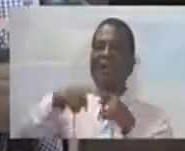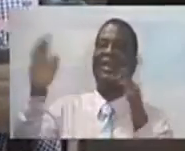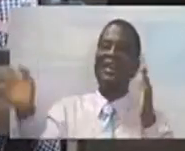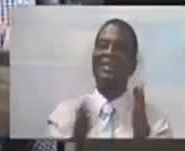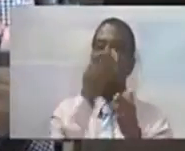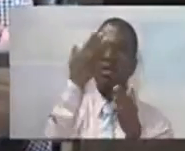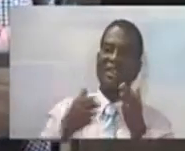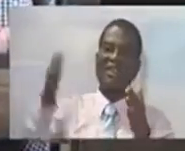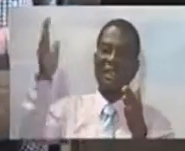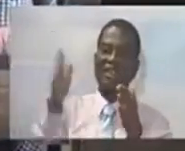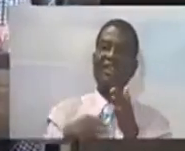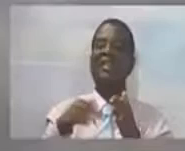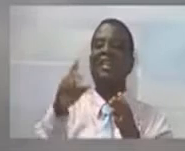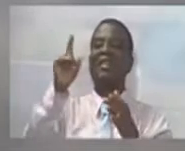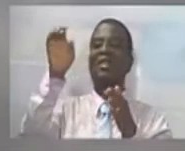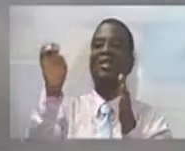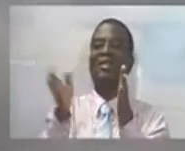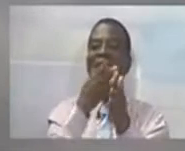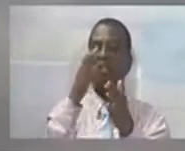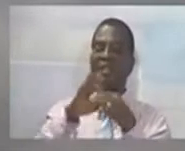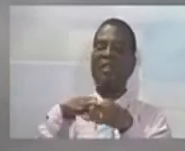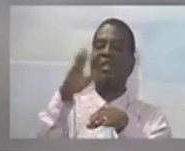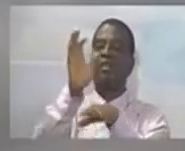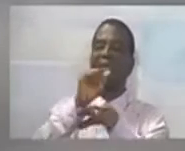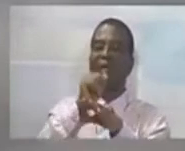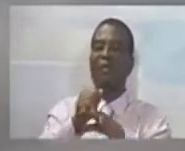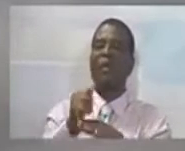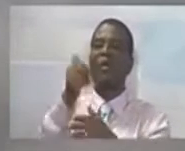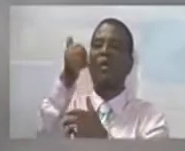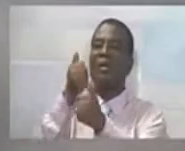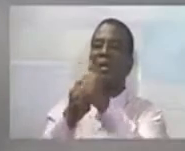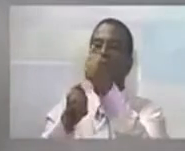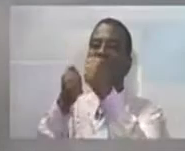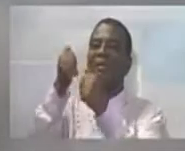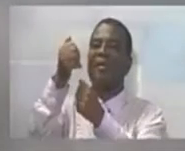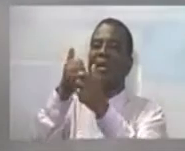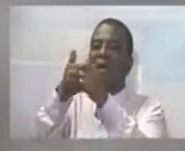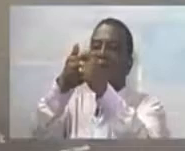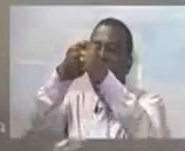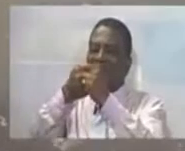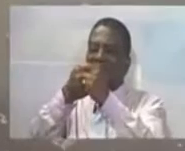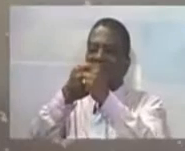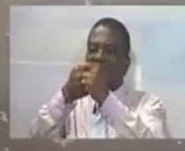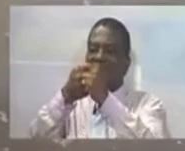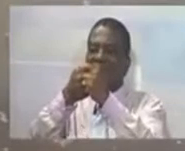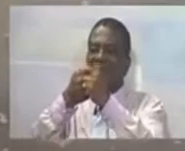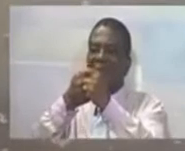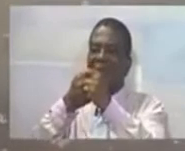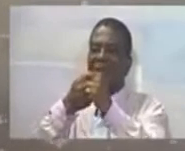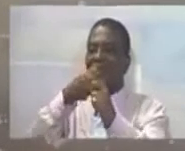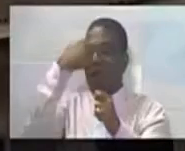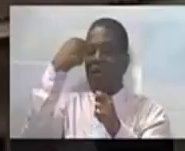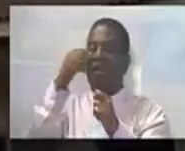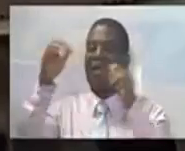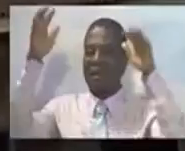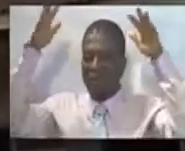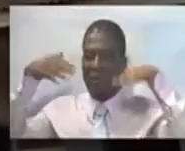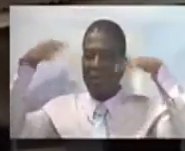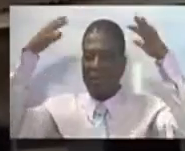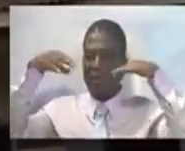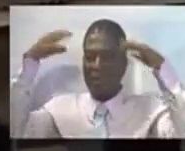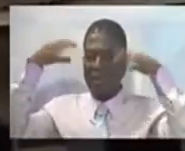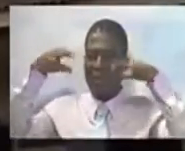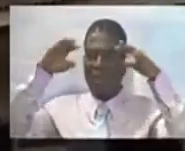la Côte d'Ivoire, ce lundi matin. Le drapeau de leur école est resté coincé du fait de la forte pluie de la veille.